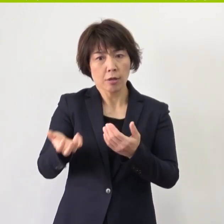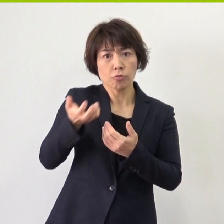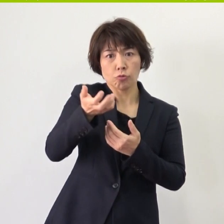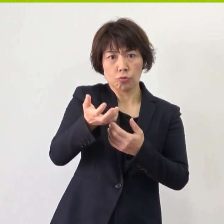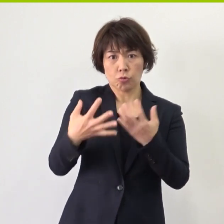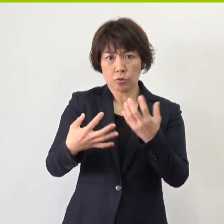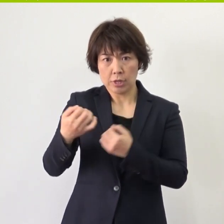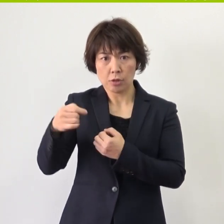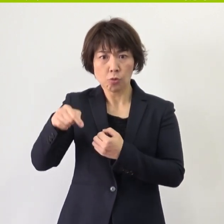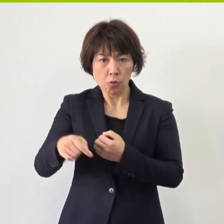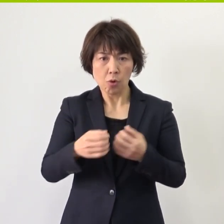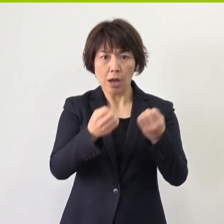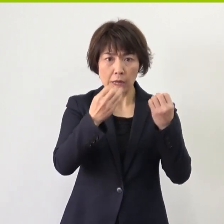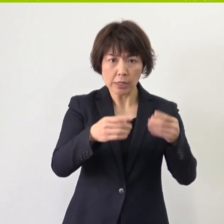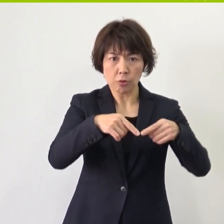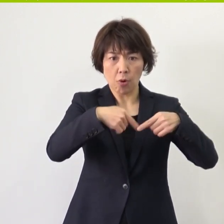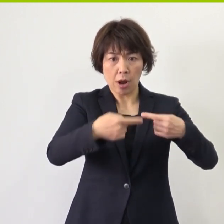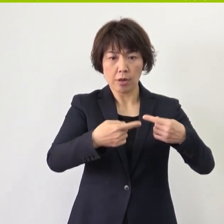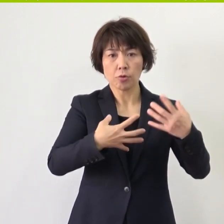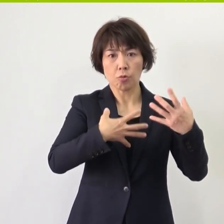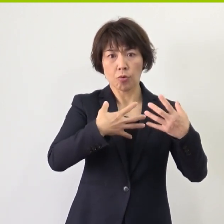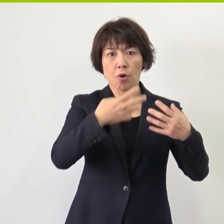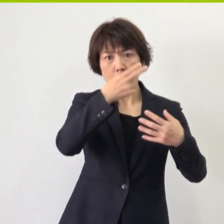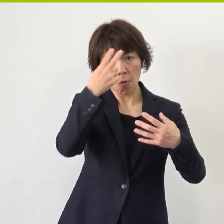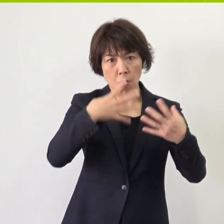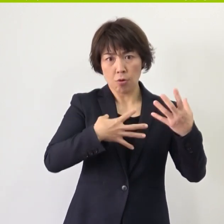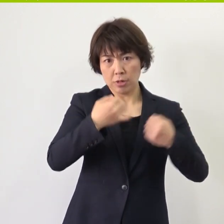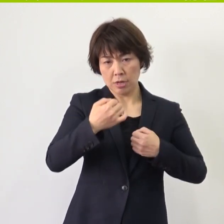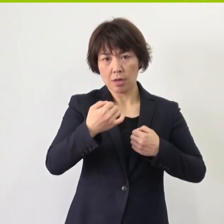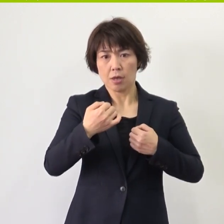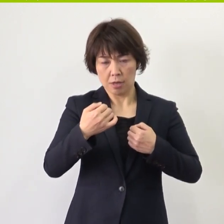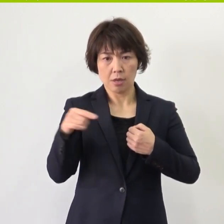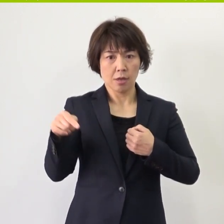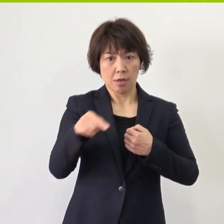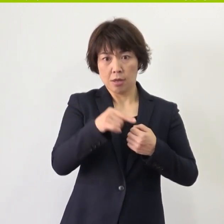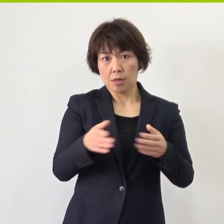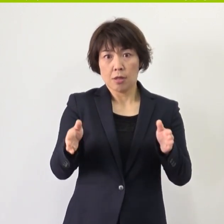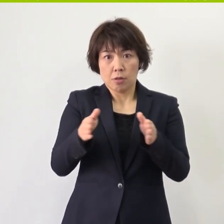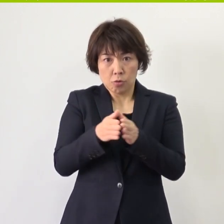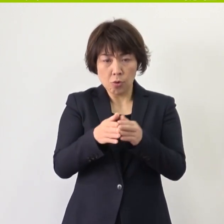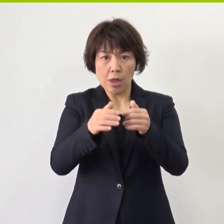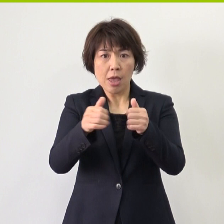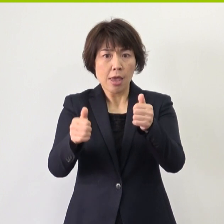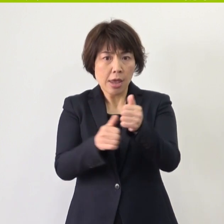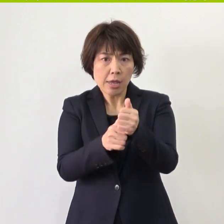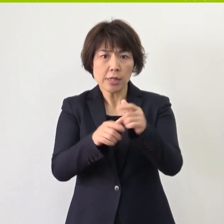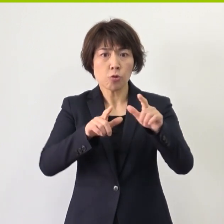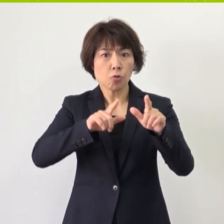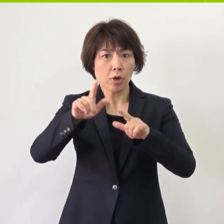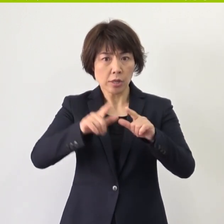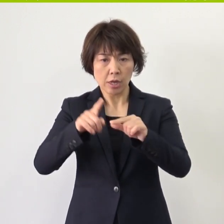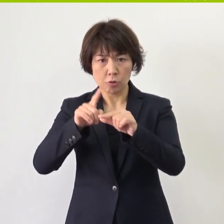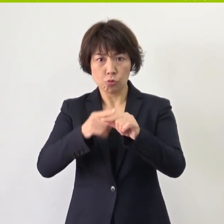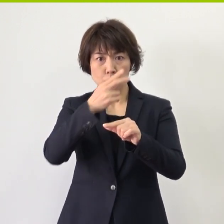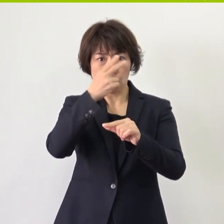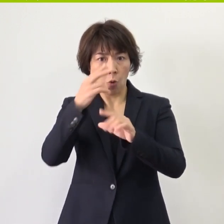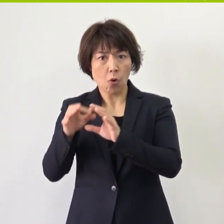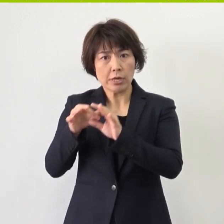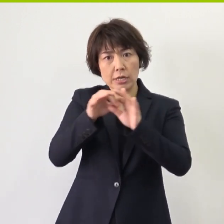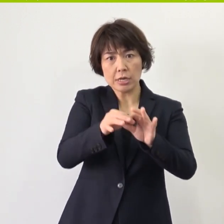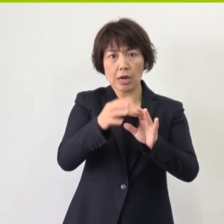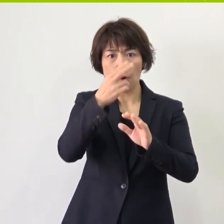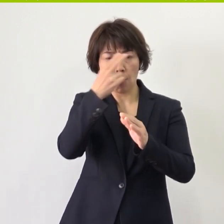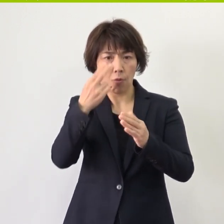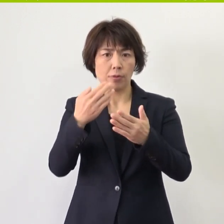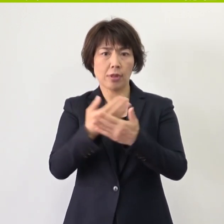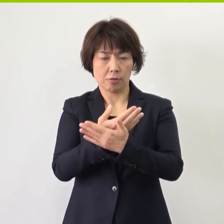がり生と高校生からの入学生で構成される併設型中高一貫校となります